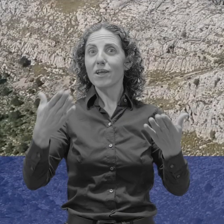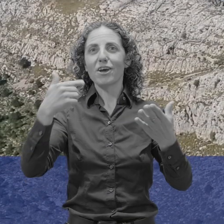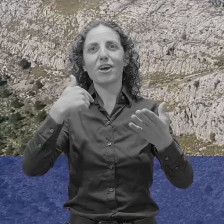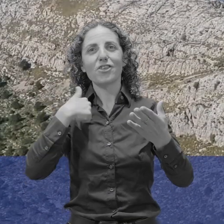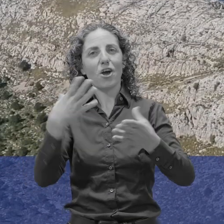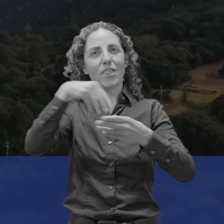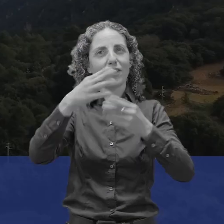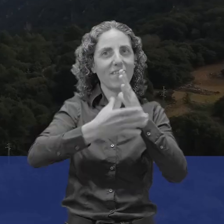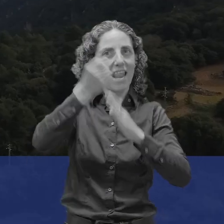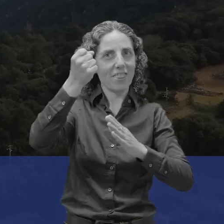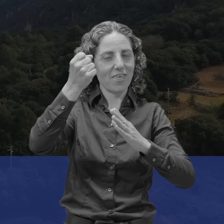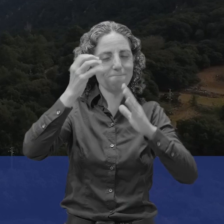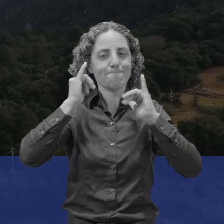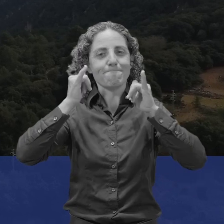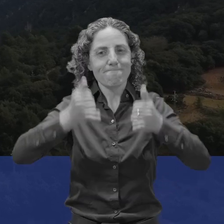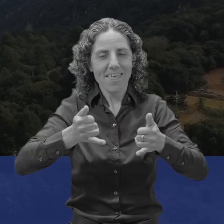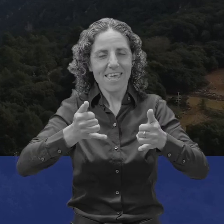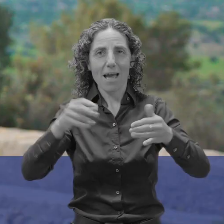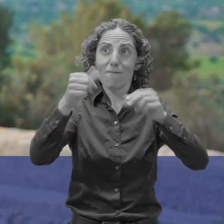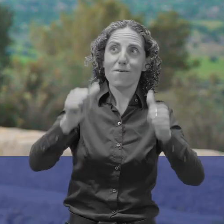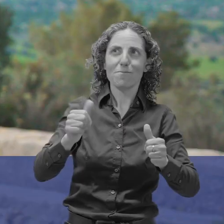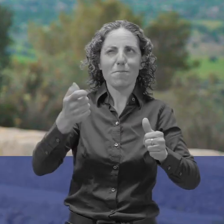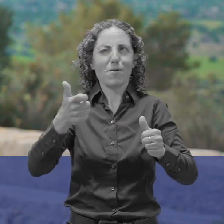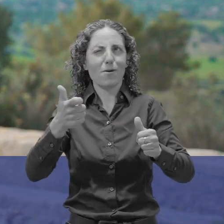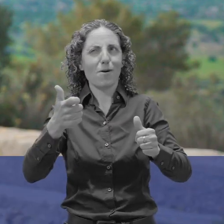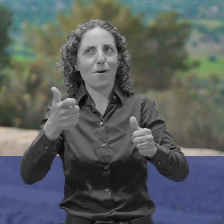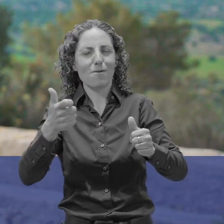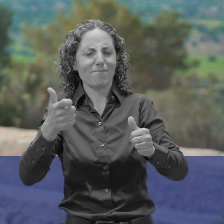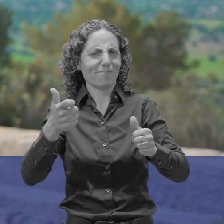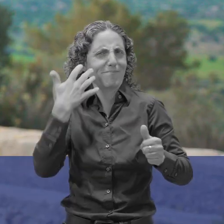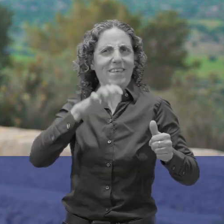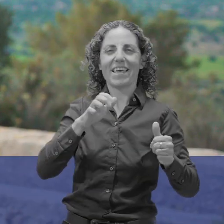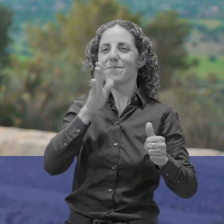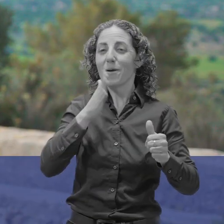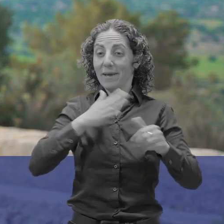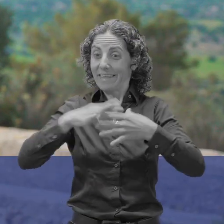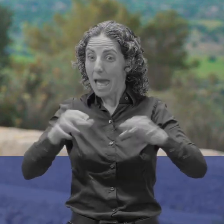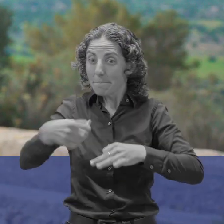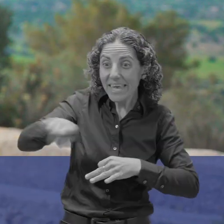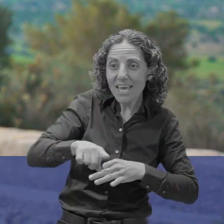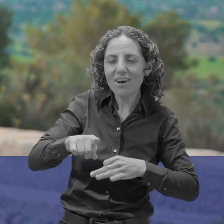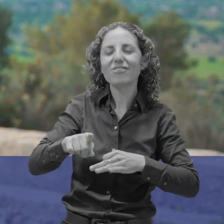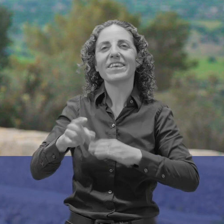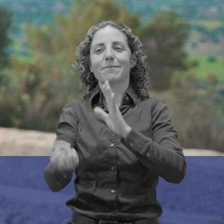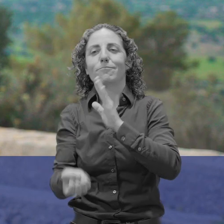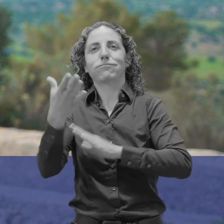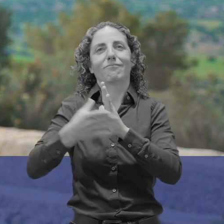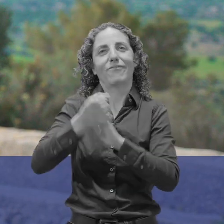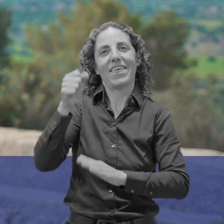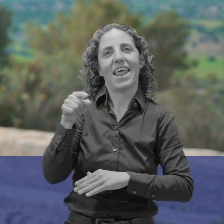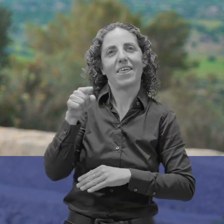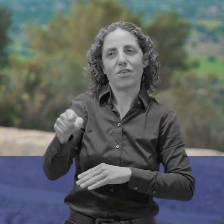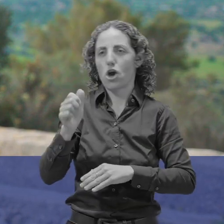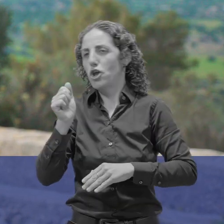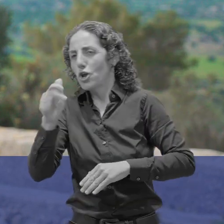Bueno, vaig arribar a la federació d'una manera de rebot, perquè els meus amics són els que van ser promotors